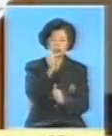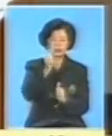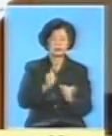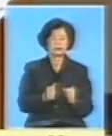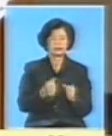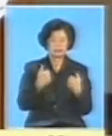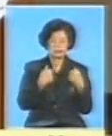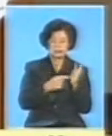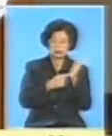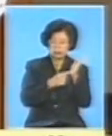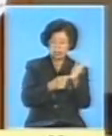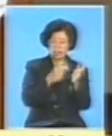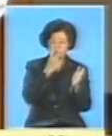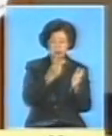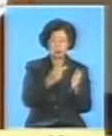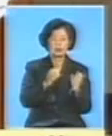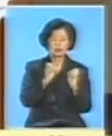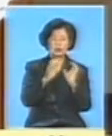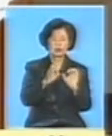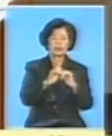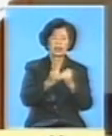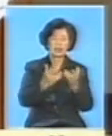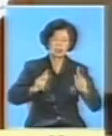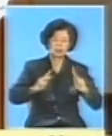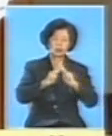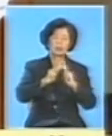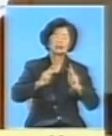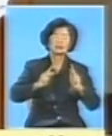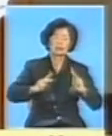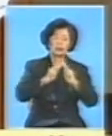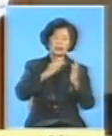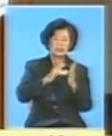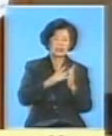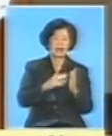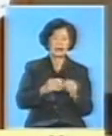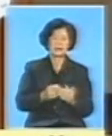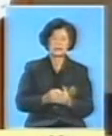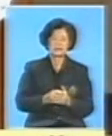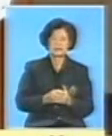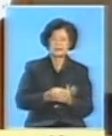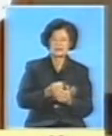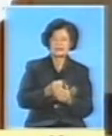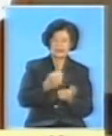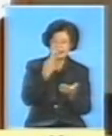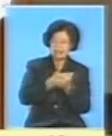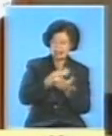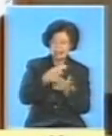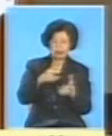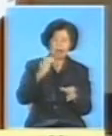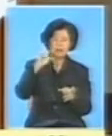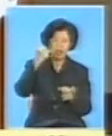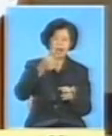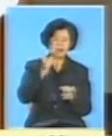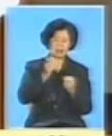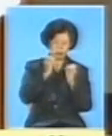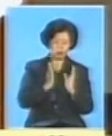ว่าจะต้องสอนยังไงสมัยนี้ผมว่าเก่งอยู่แล้วล่ะกระทรวงศึกษาเนี่ยครูทุกคนเก่งอยู่แล้วแม่ผมเป็นครูบอกหลายครั้งแล้วนะเห็นครูวันก่อน